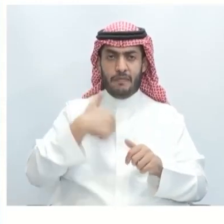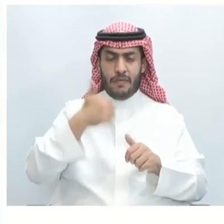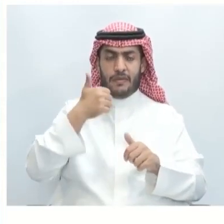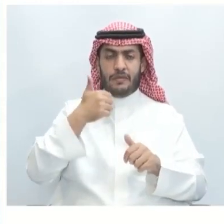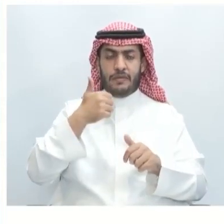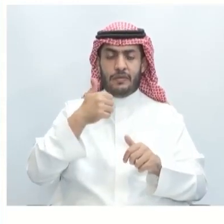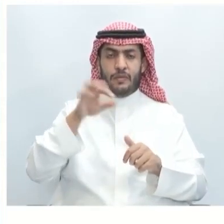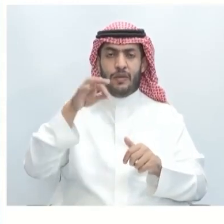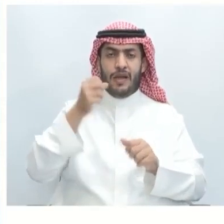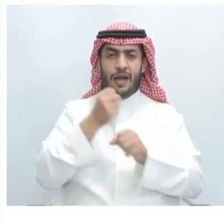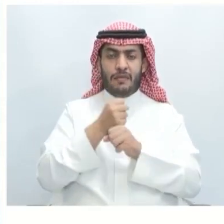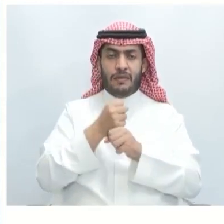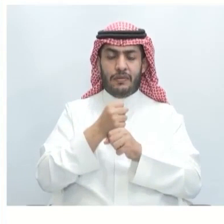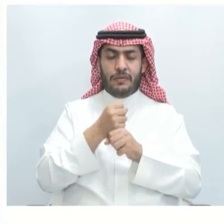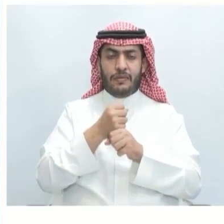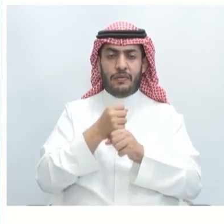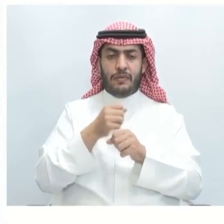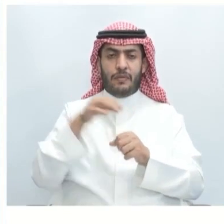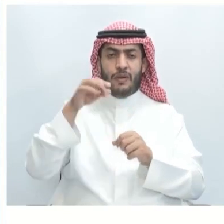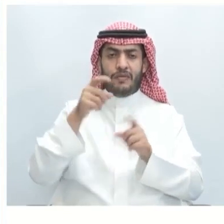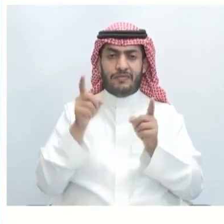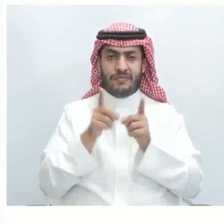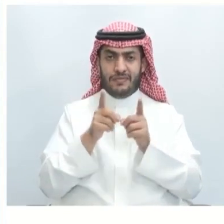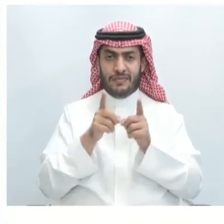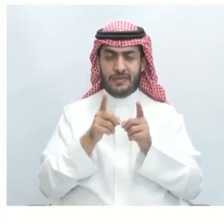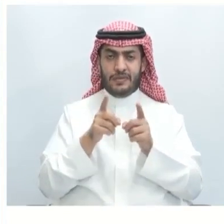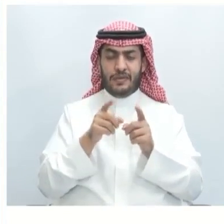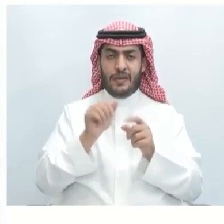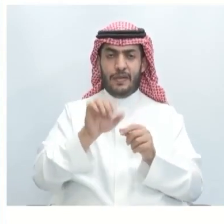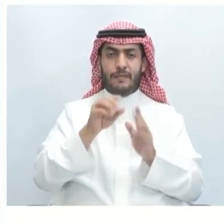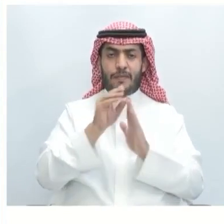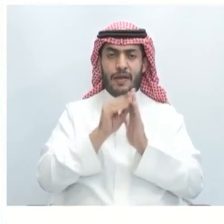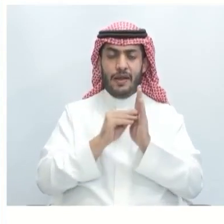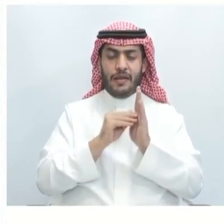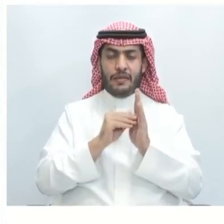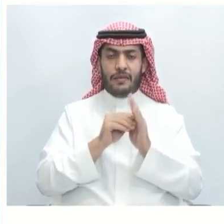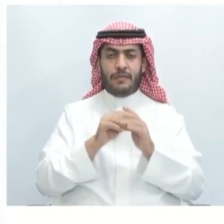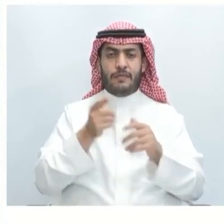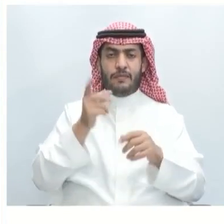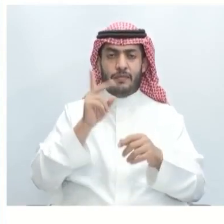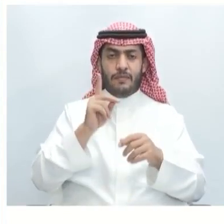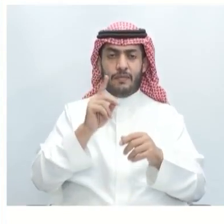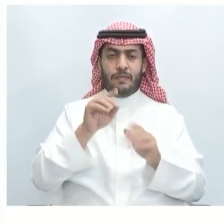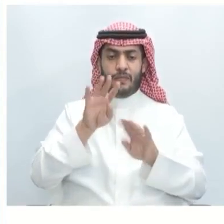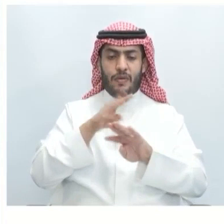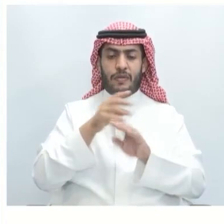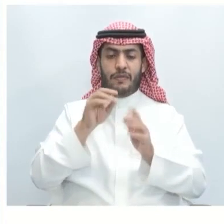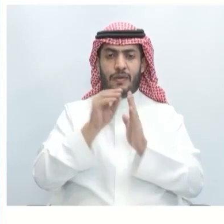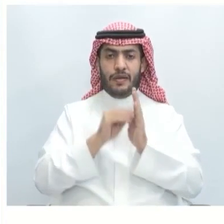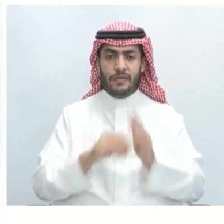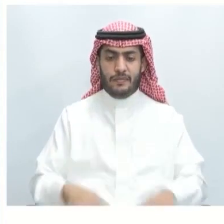ينشئ ورقه عمل او عفوا ورقه ملخص للبيانات وكذلك ل مثلا مخططات